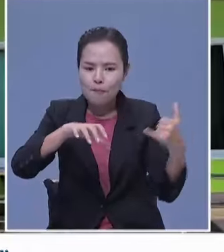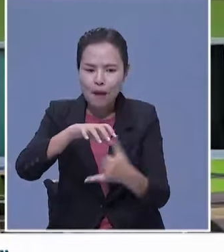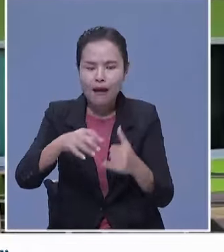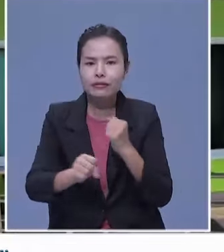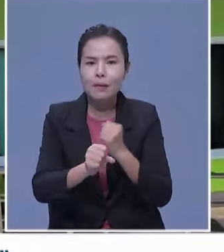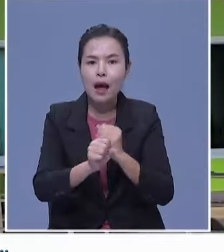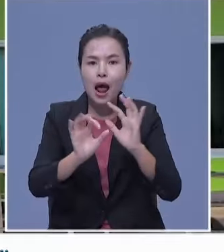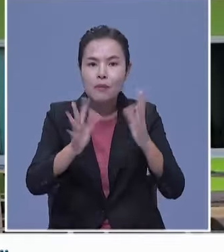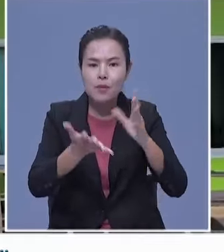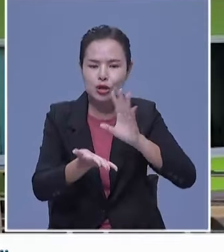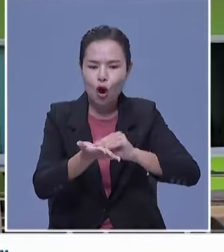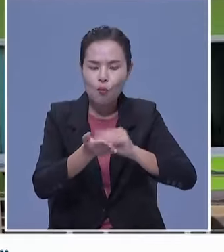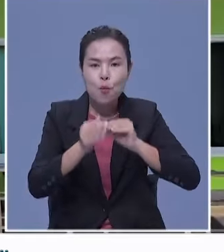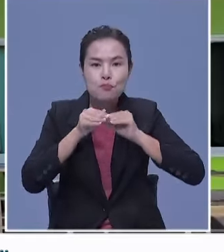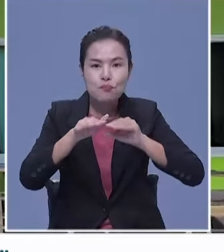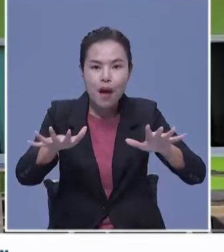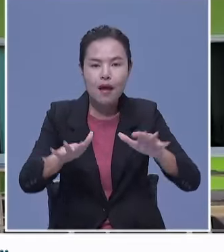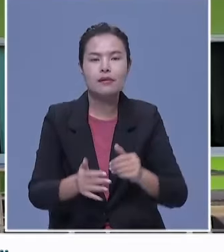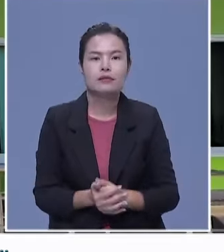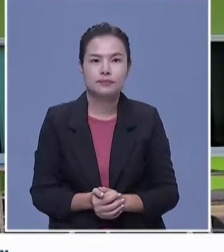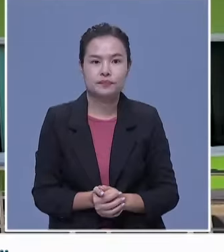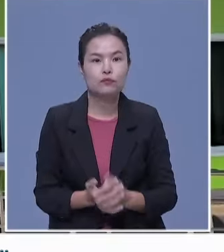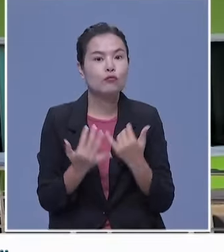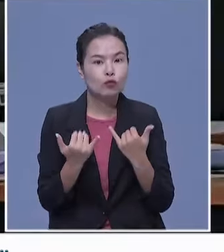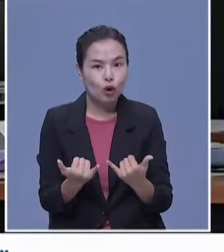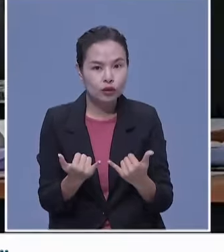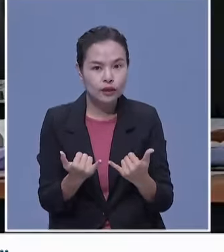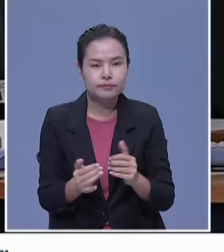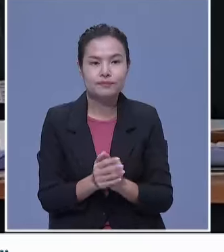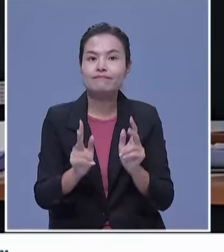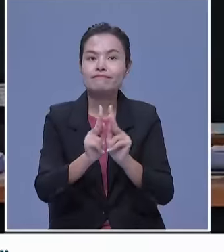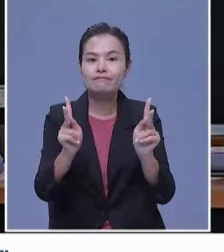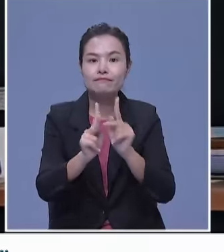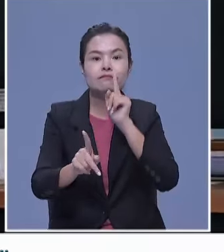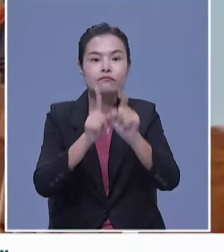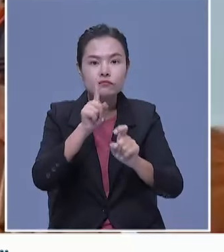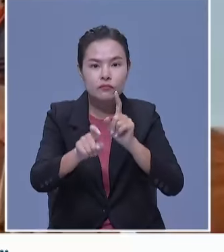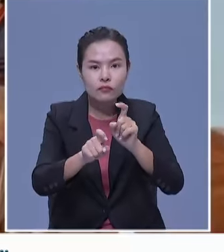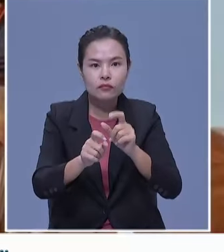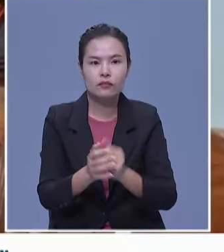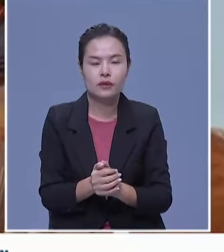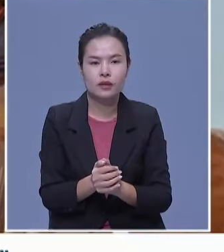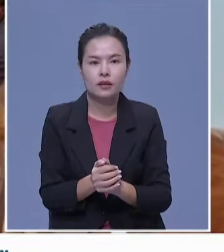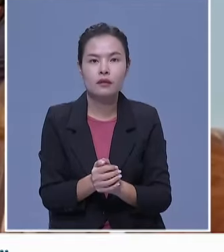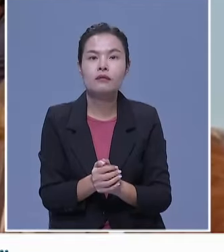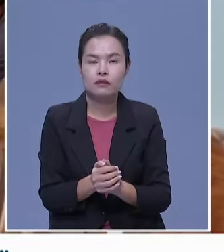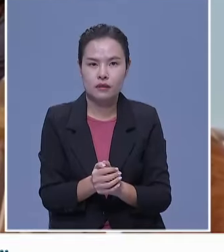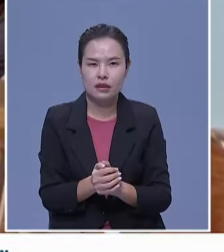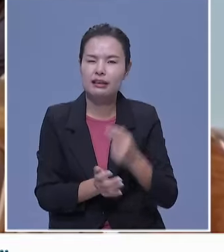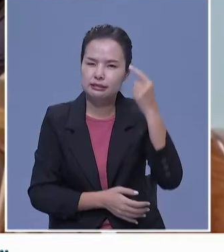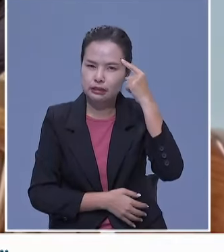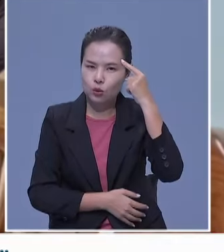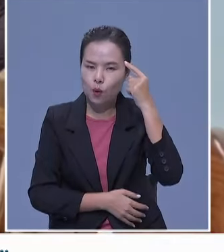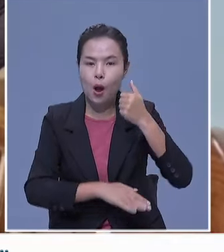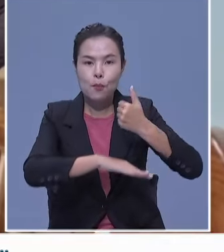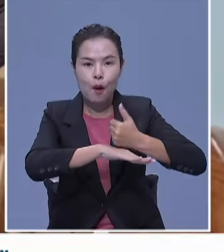ที่มีการแชร์ข้อมูลกันโดยคุณปัญญาก็บอกว่าตอนนี้มีการตั้งคณะกรรมการสอบสวนและลงพื้นที่ที่ศรีนรงค์เชื่อว่า